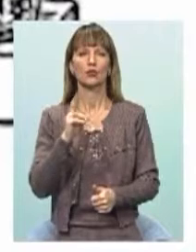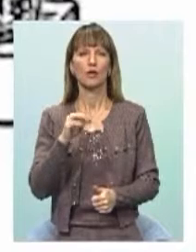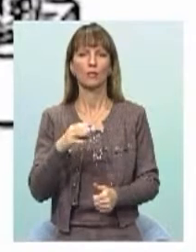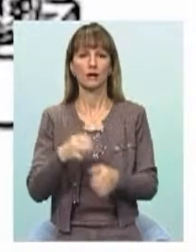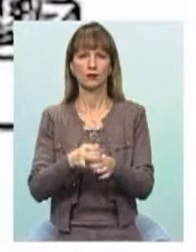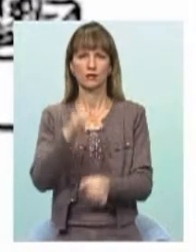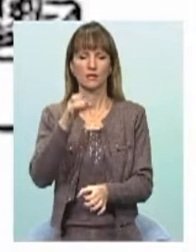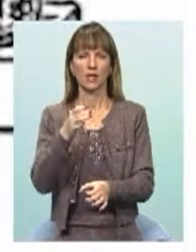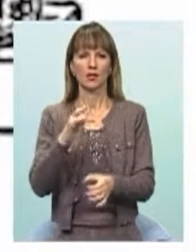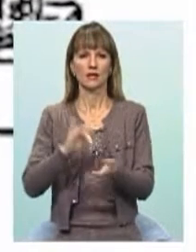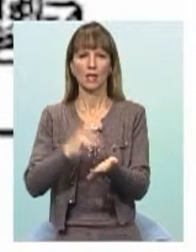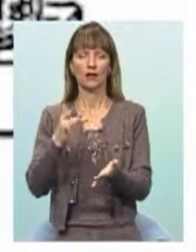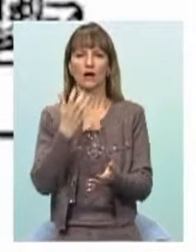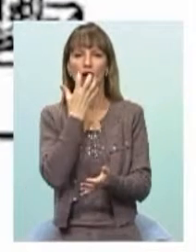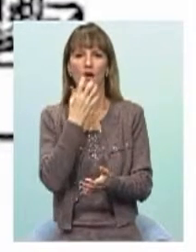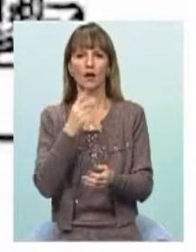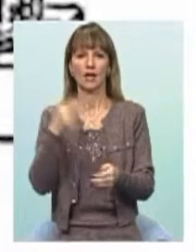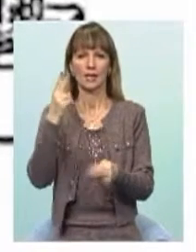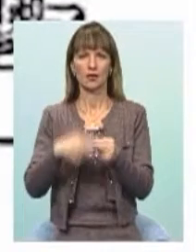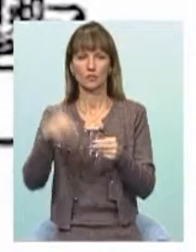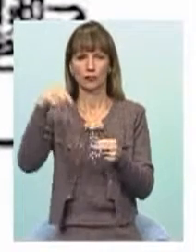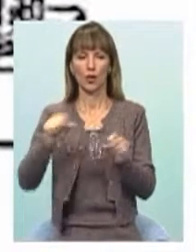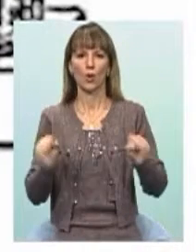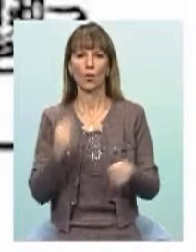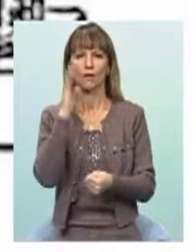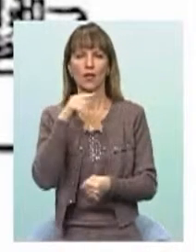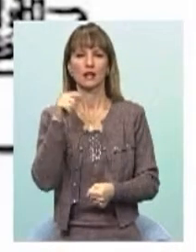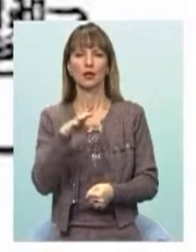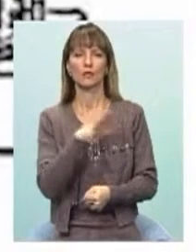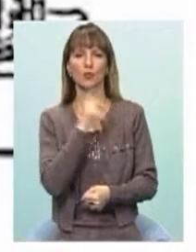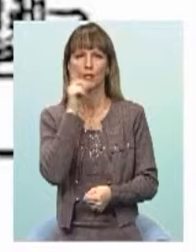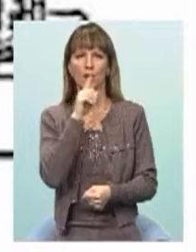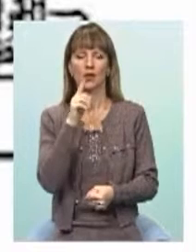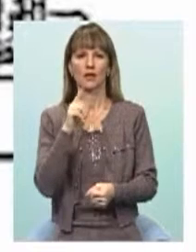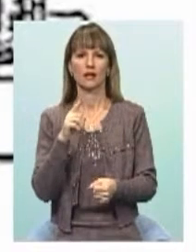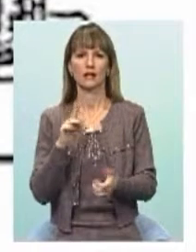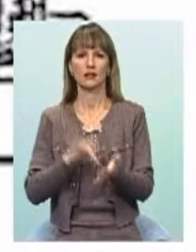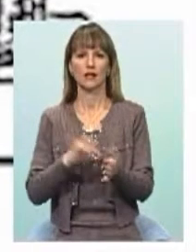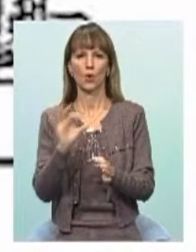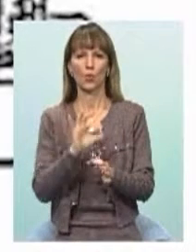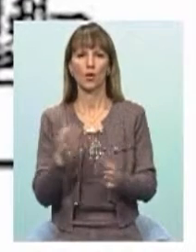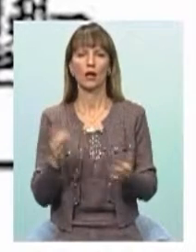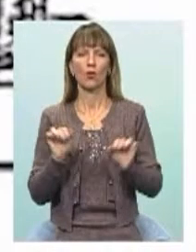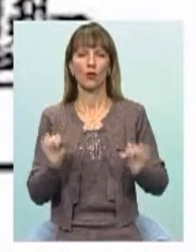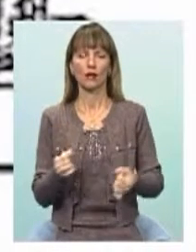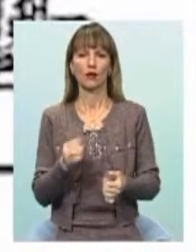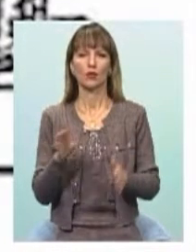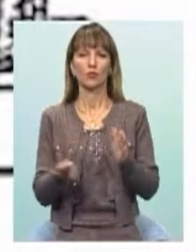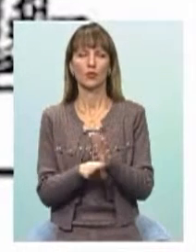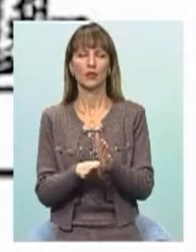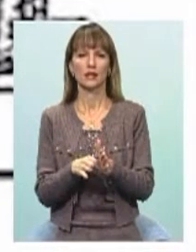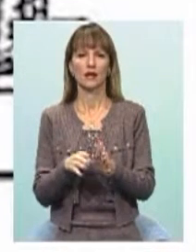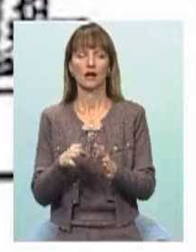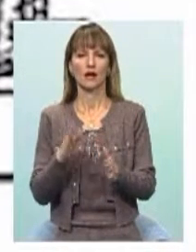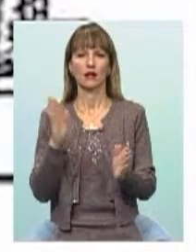нагрівали до певної температури, а її кінець опускали в холодну воду. Там була маленька скляна кулька, яка охолоджувалась. Під дією